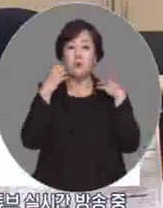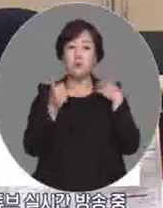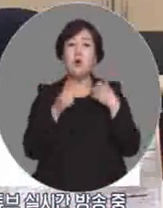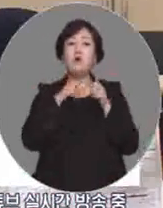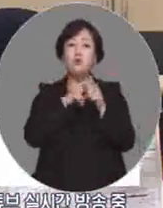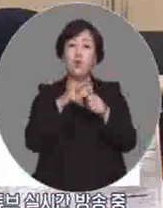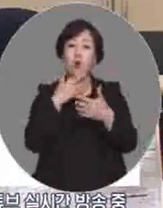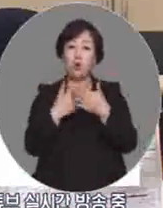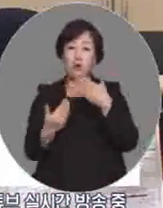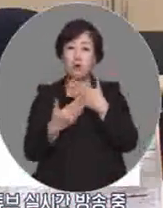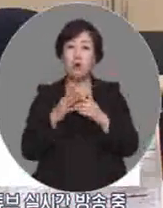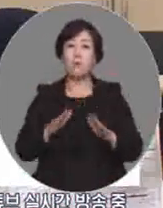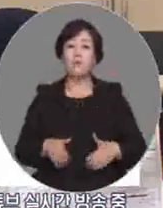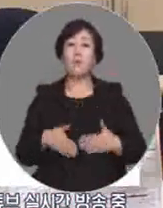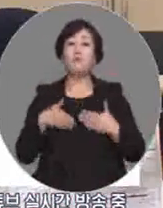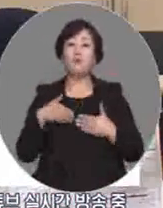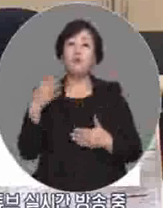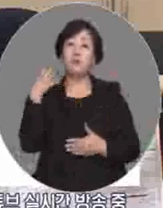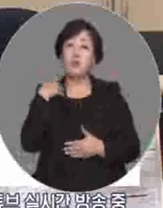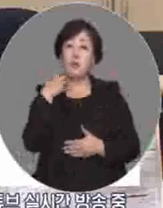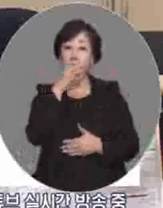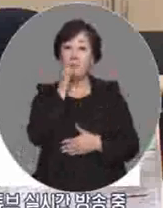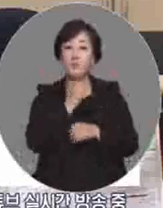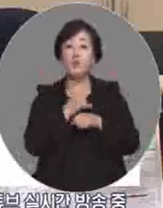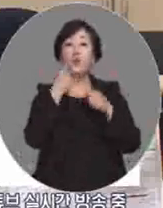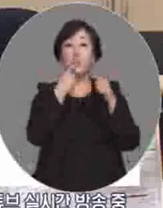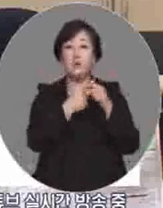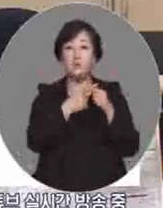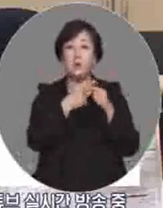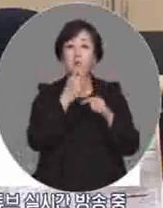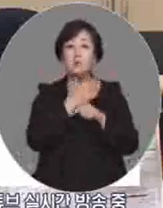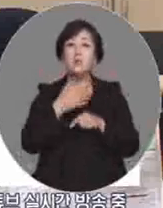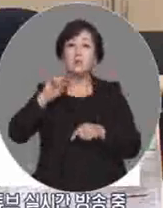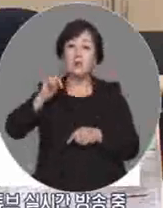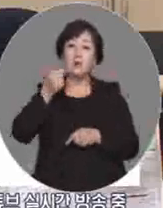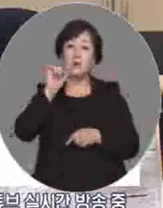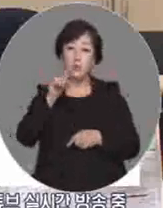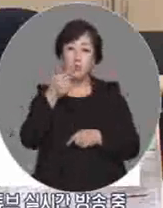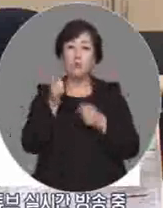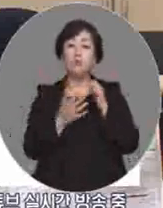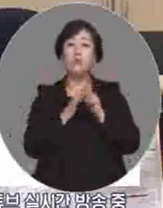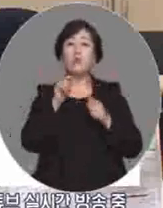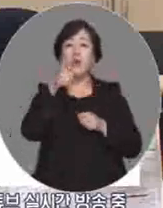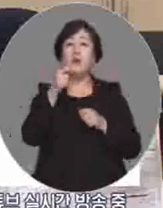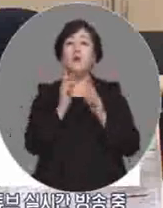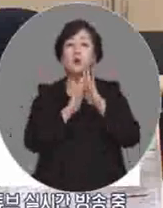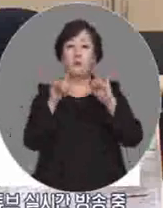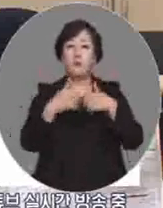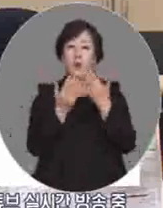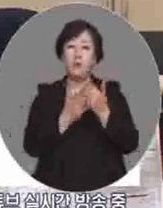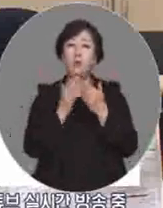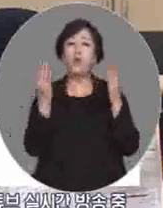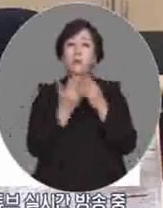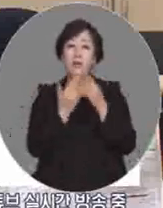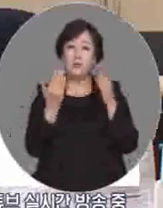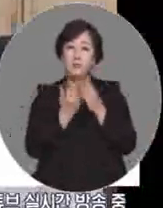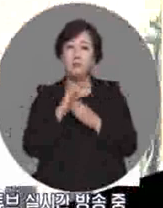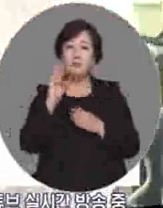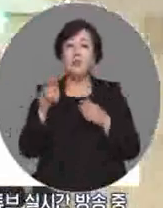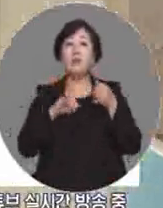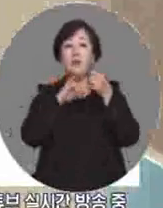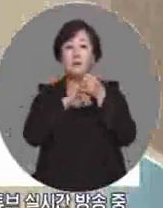후보만이 남구를 책임질 수 있습니다. 기호 2번 서동욱, 오직 국민만 바라보고 남구 발전